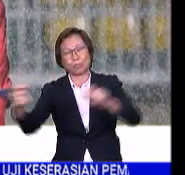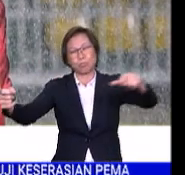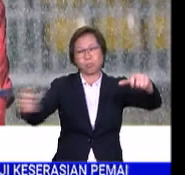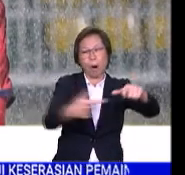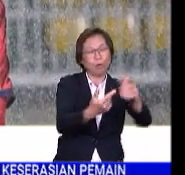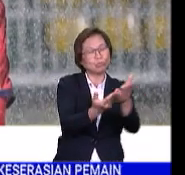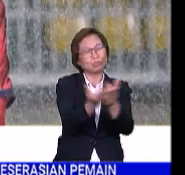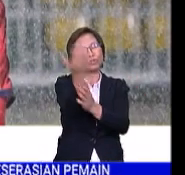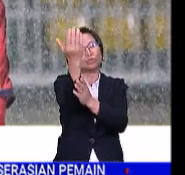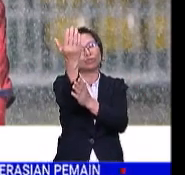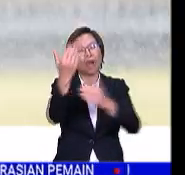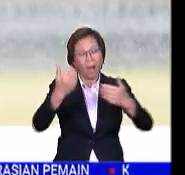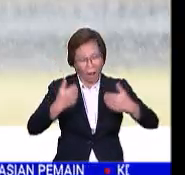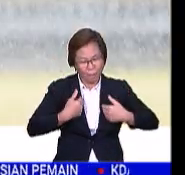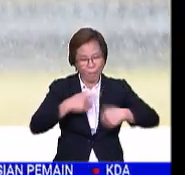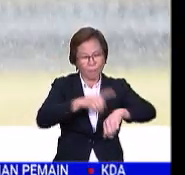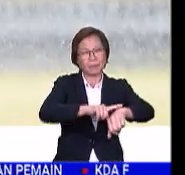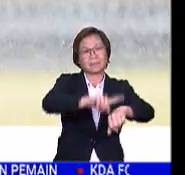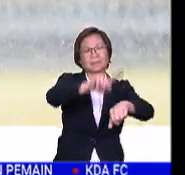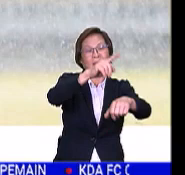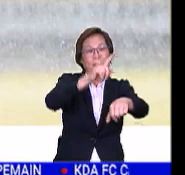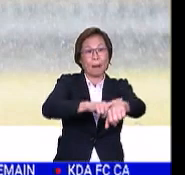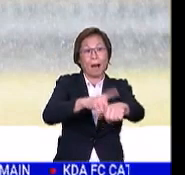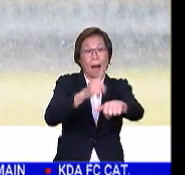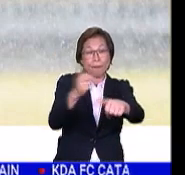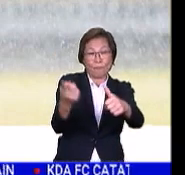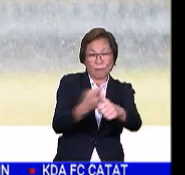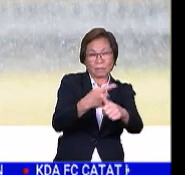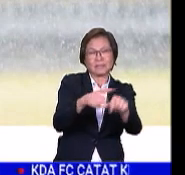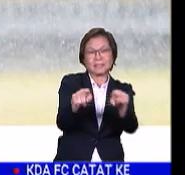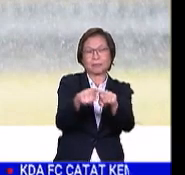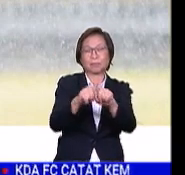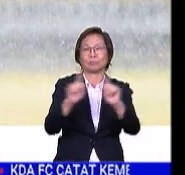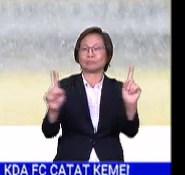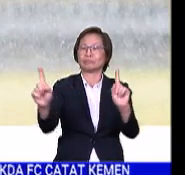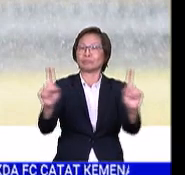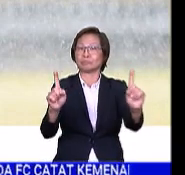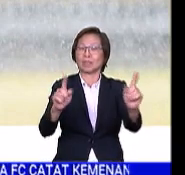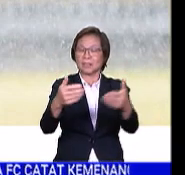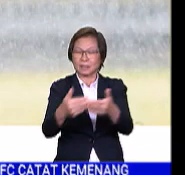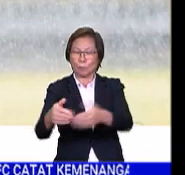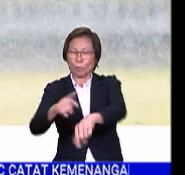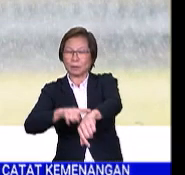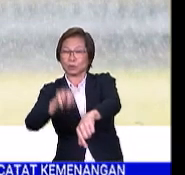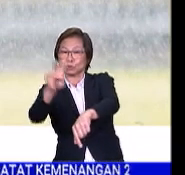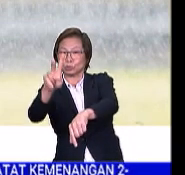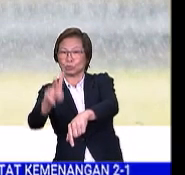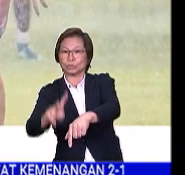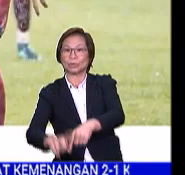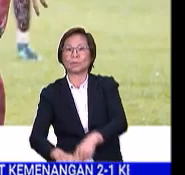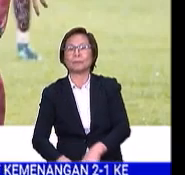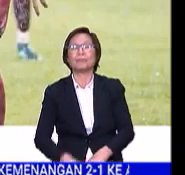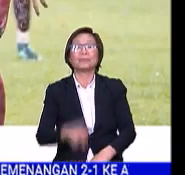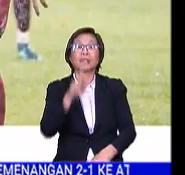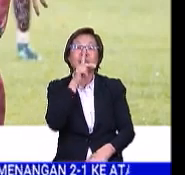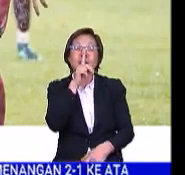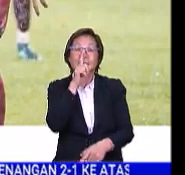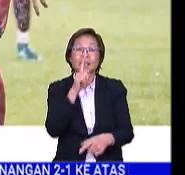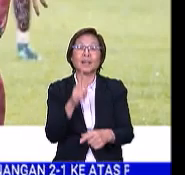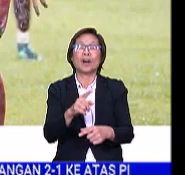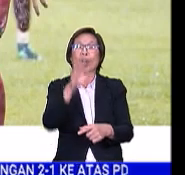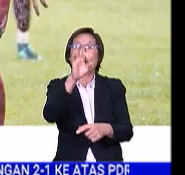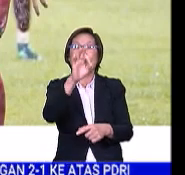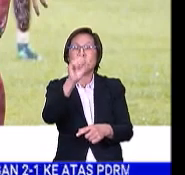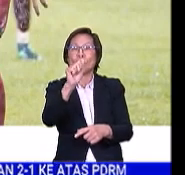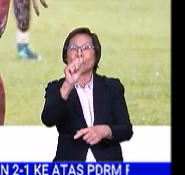sekaligus menyaksikan bahwa pertama berakhir satu sama bersama babak kedua helm merah kembali di depan apabila Fazrul